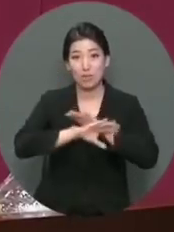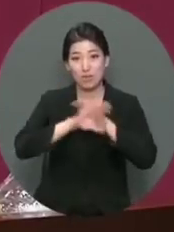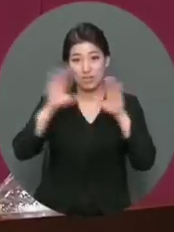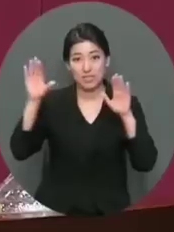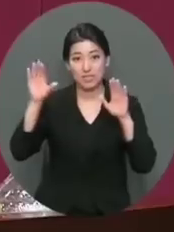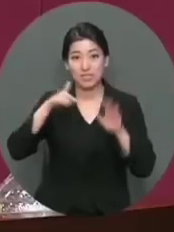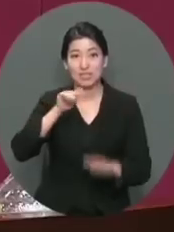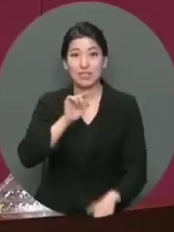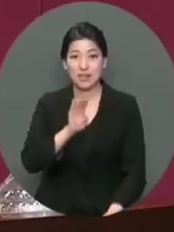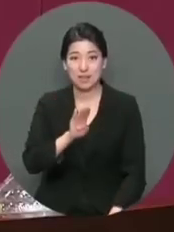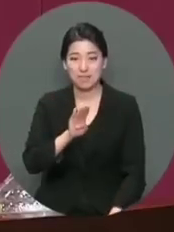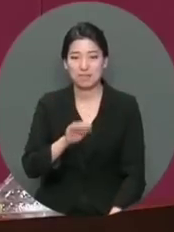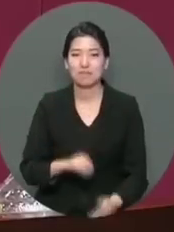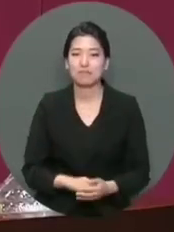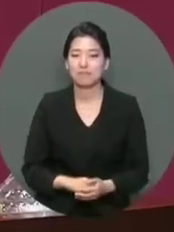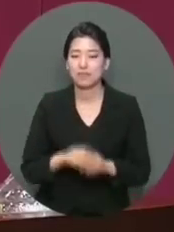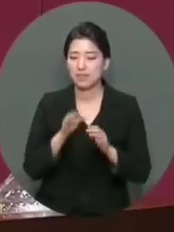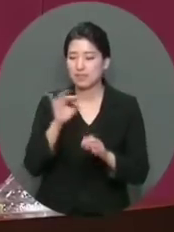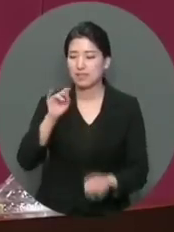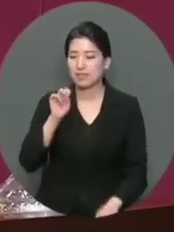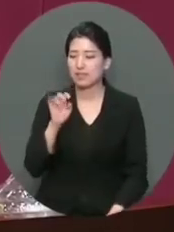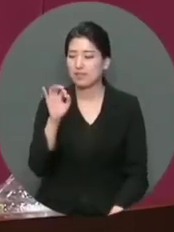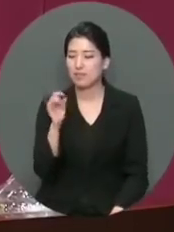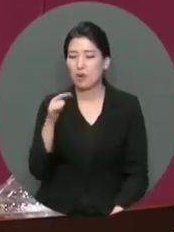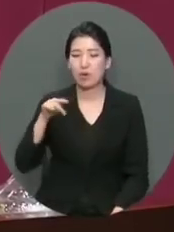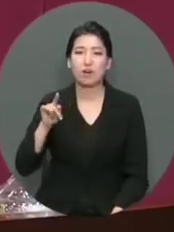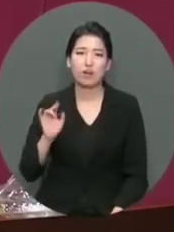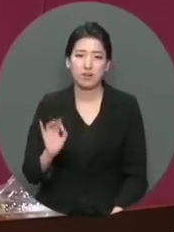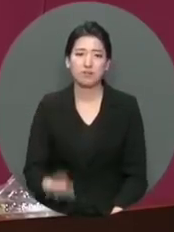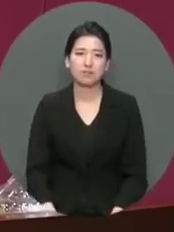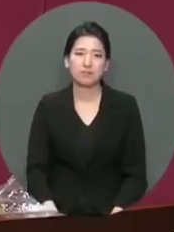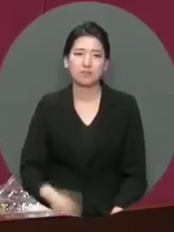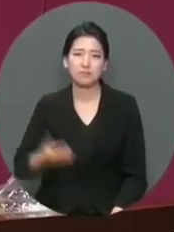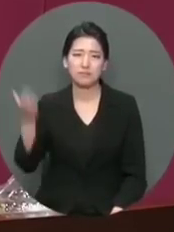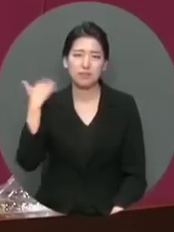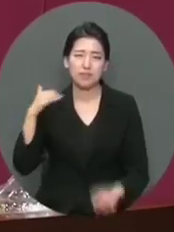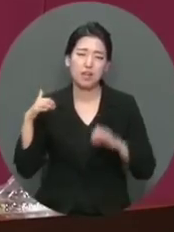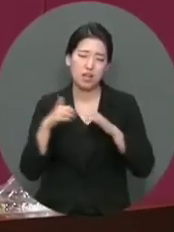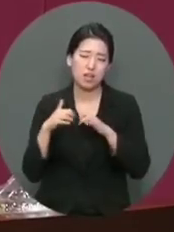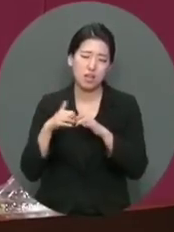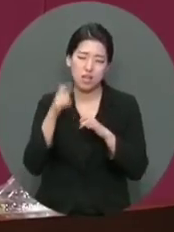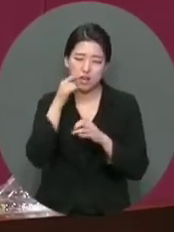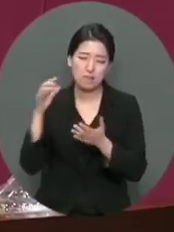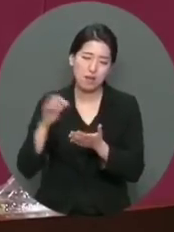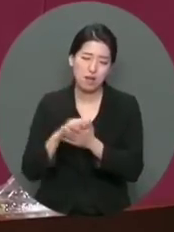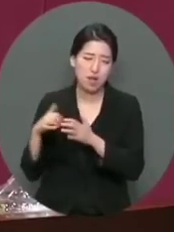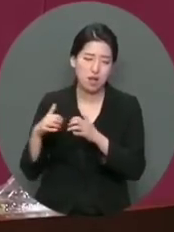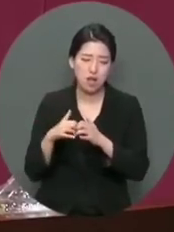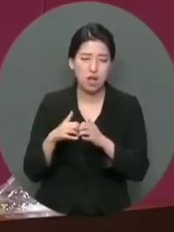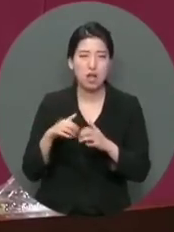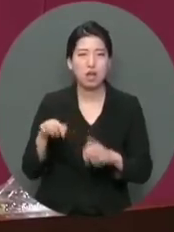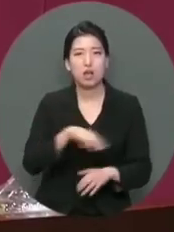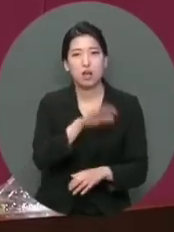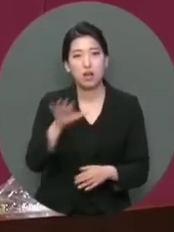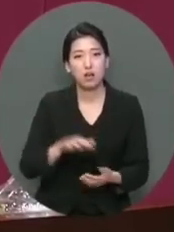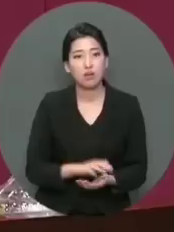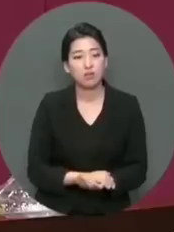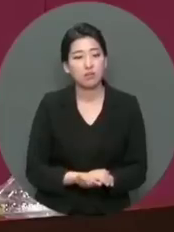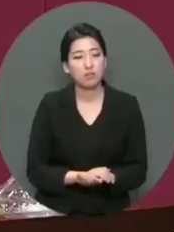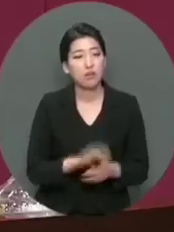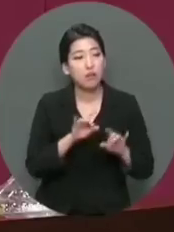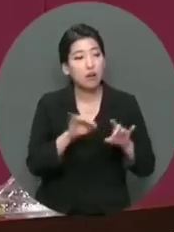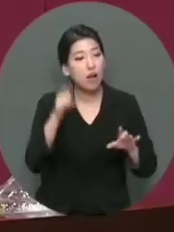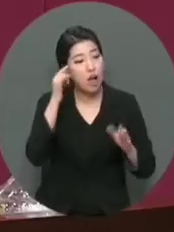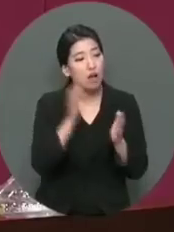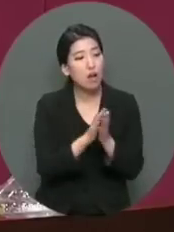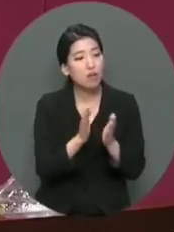더불어민주당 이모경 의원입니다. 임진왜란으로 백성이 고통받고 있을 때 정작 군주는 각자 살 길을 도모하라며